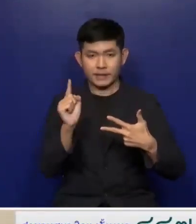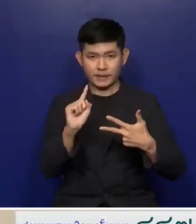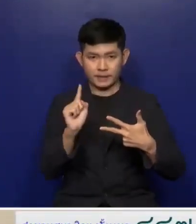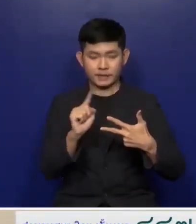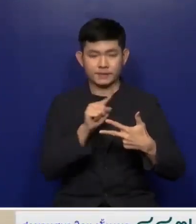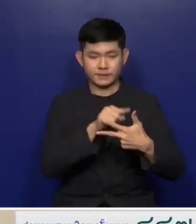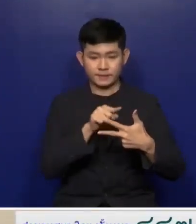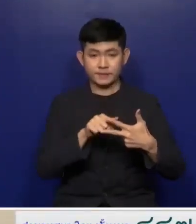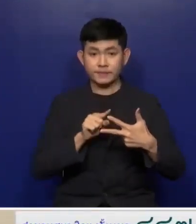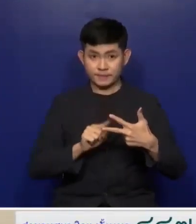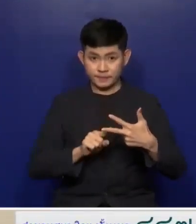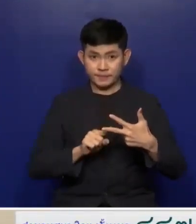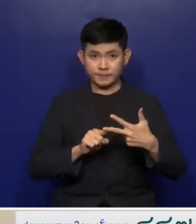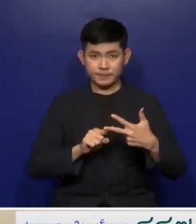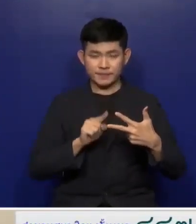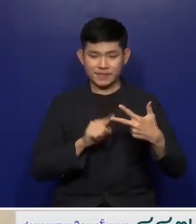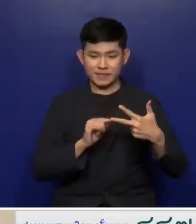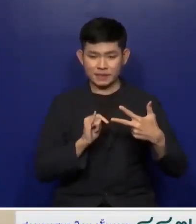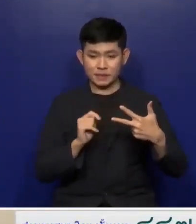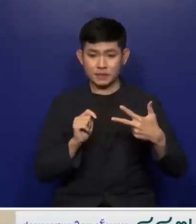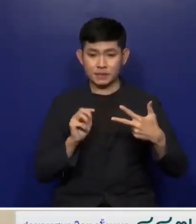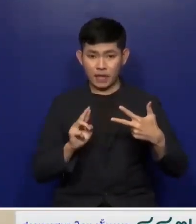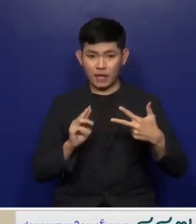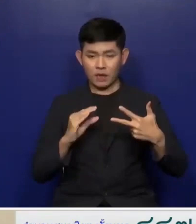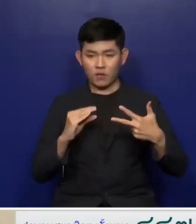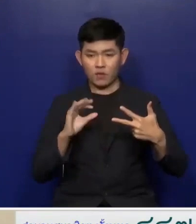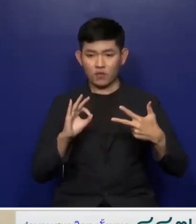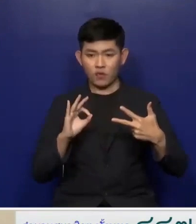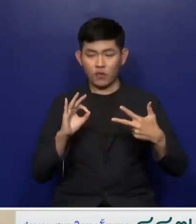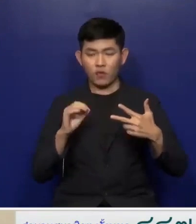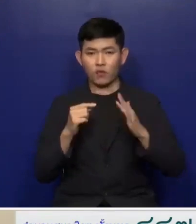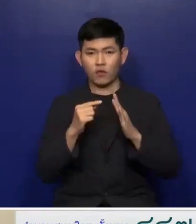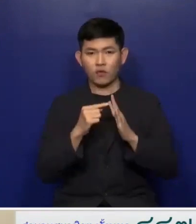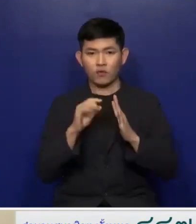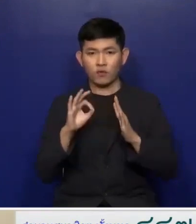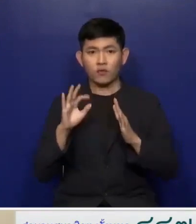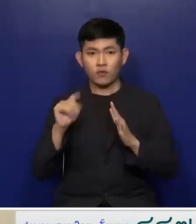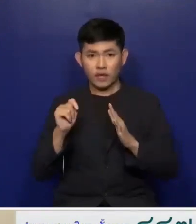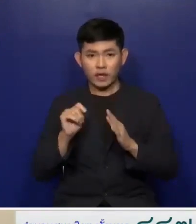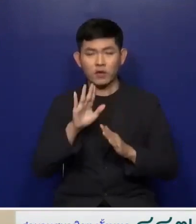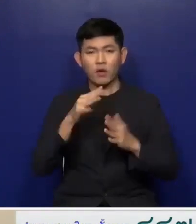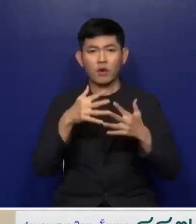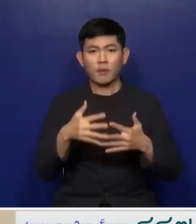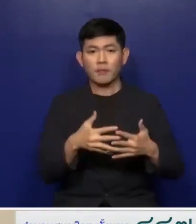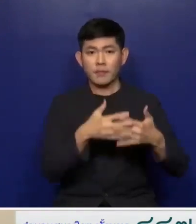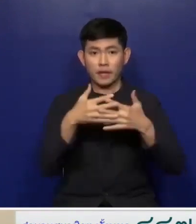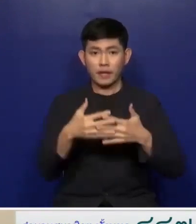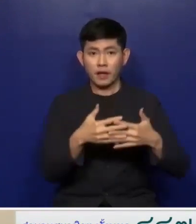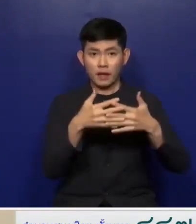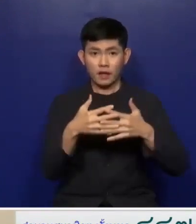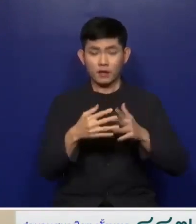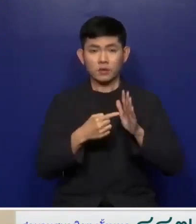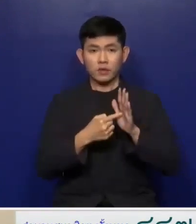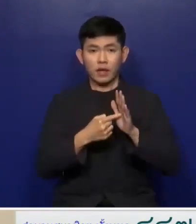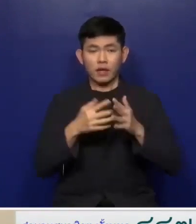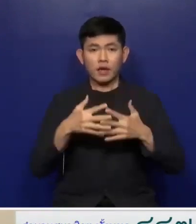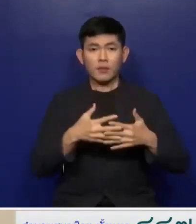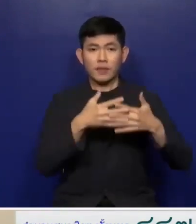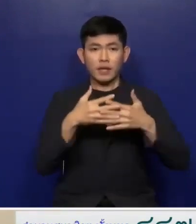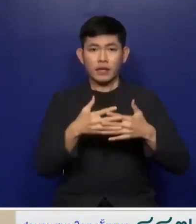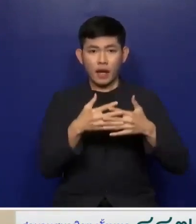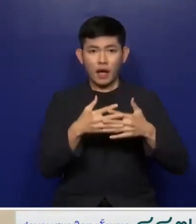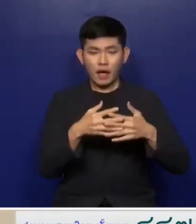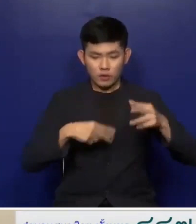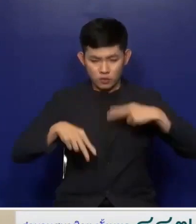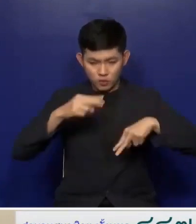าตัวไลโเศษประเทศสารัฐเองซึเปปเทศเขาคุ้มคอง